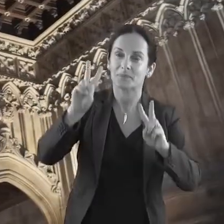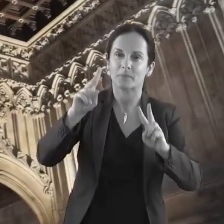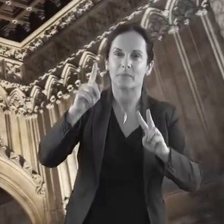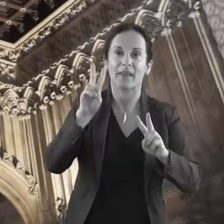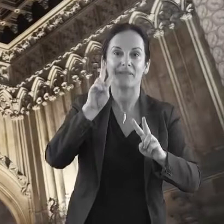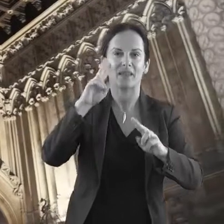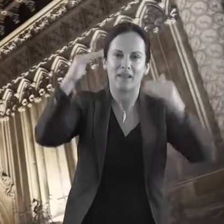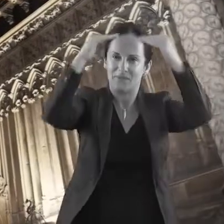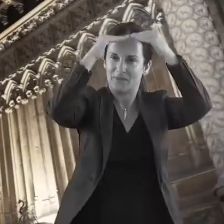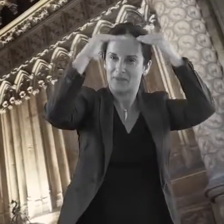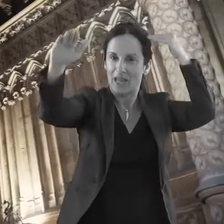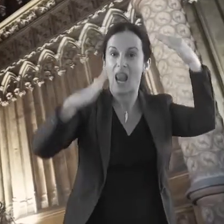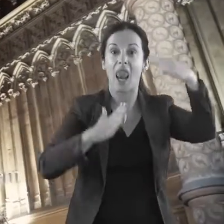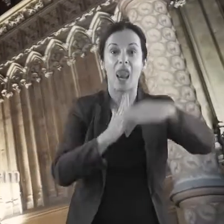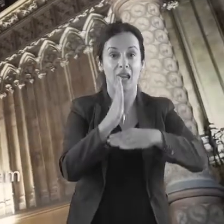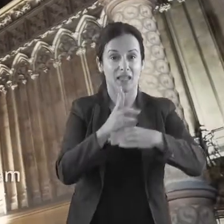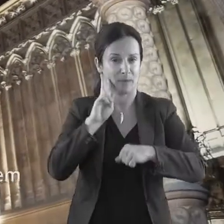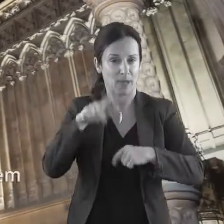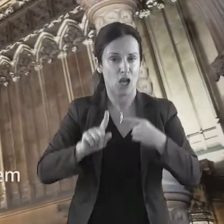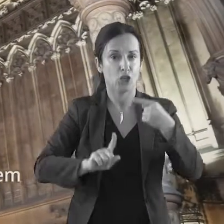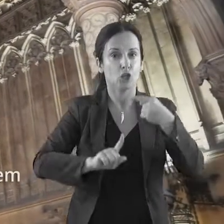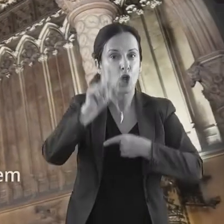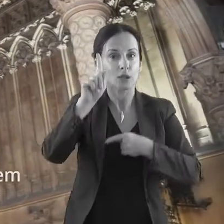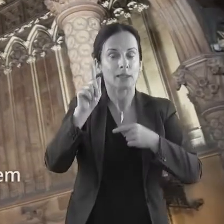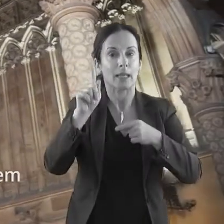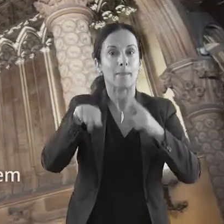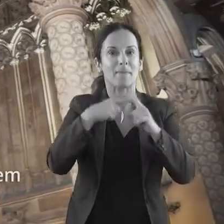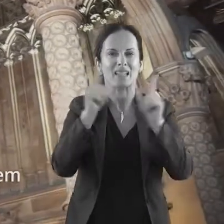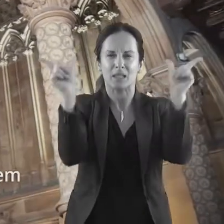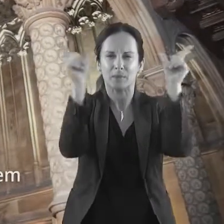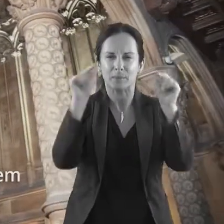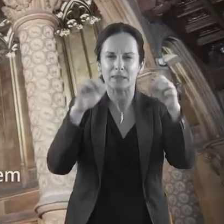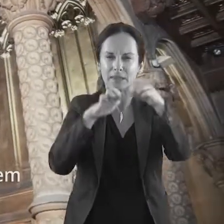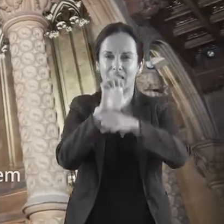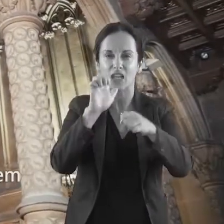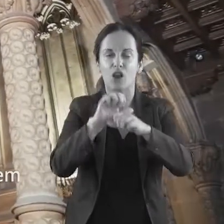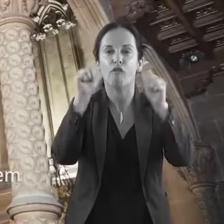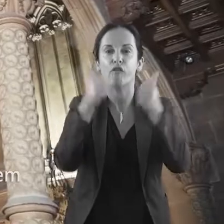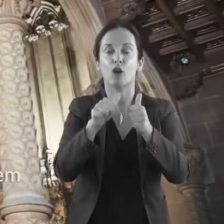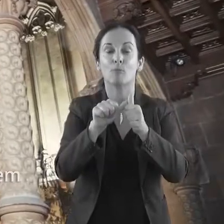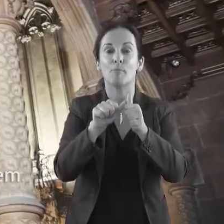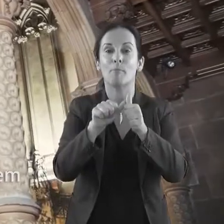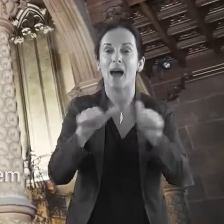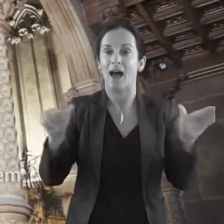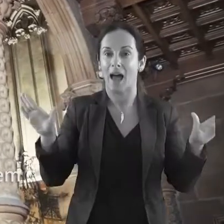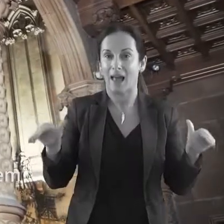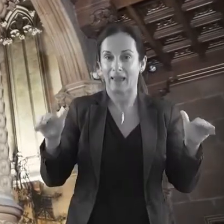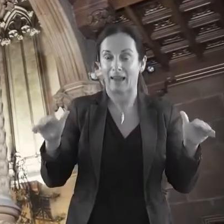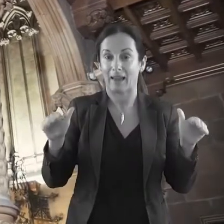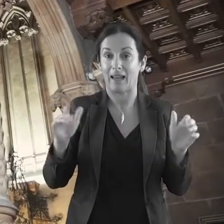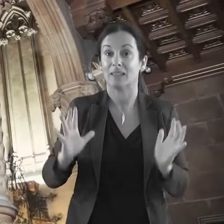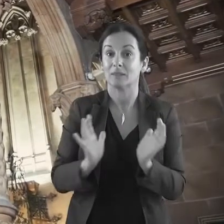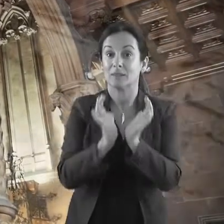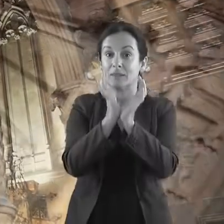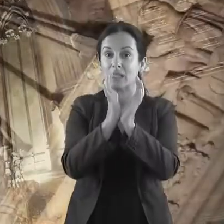quatre trams d'arcs apuntats. Si ens aturam un moment i alçam el cap, podem veure l'enteixinat de llenyam de nord